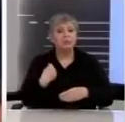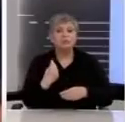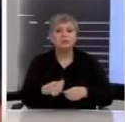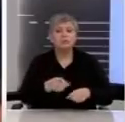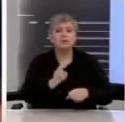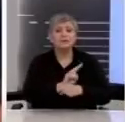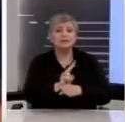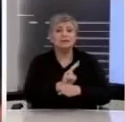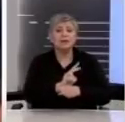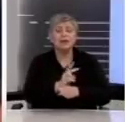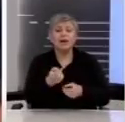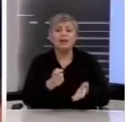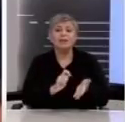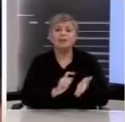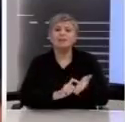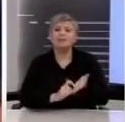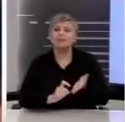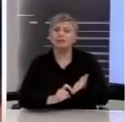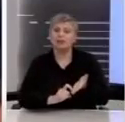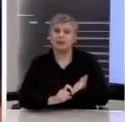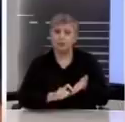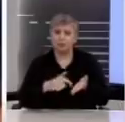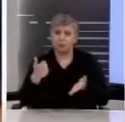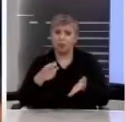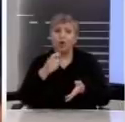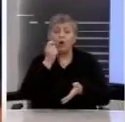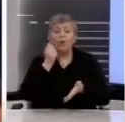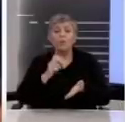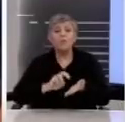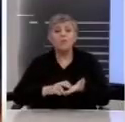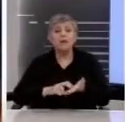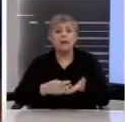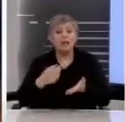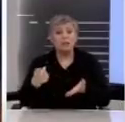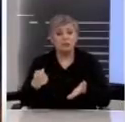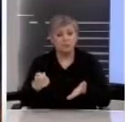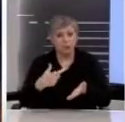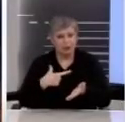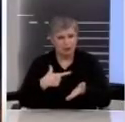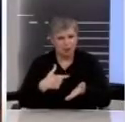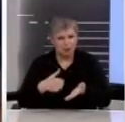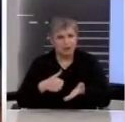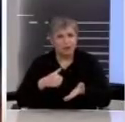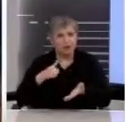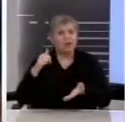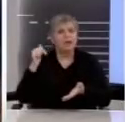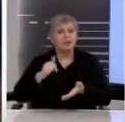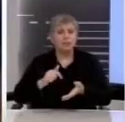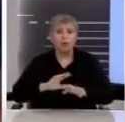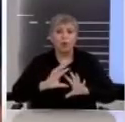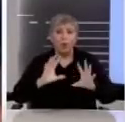τα τηλεγραφήματα του πρέσβη και της πρεσβείας πάνω στην επιχειρηματολογία της οποίας έχετε